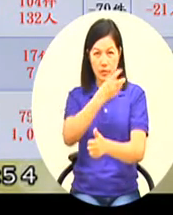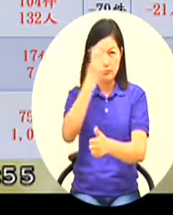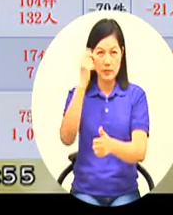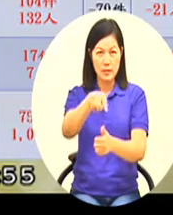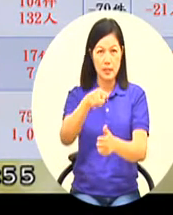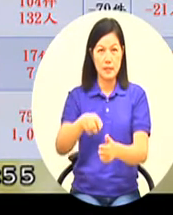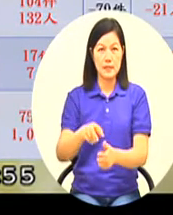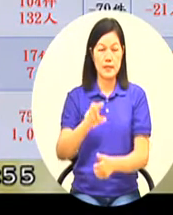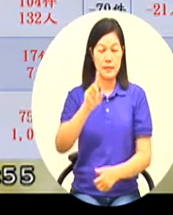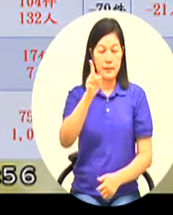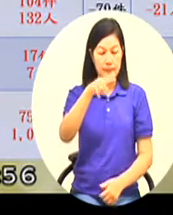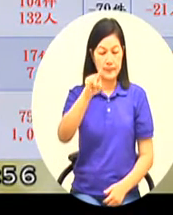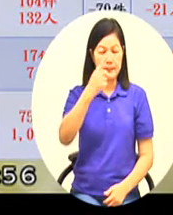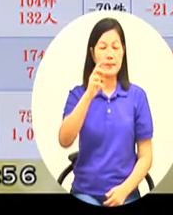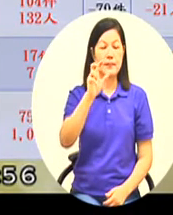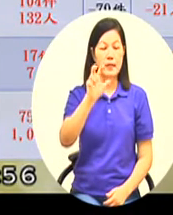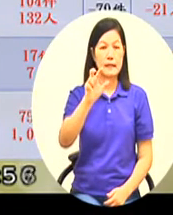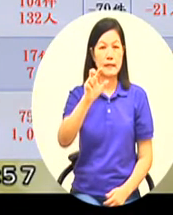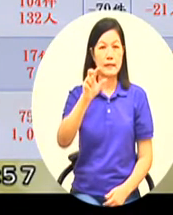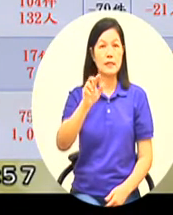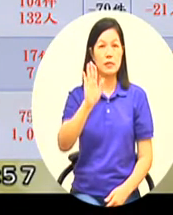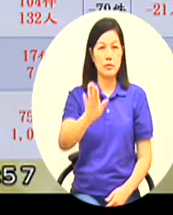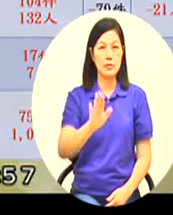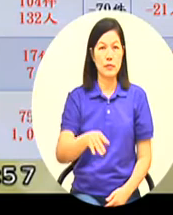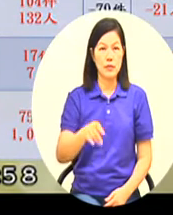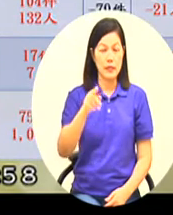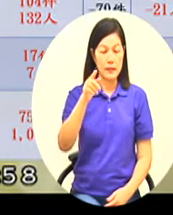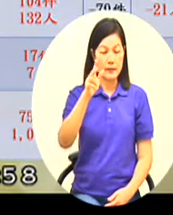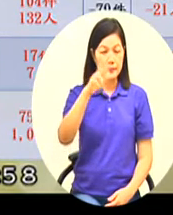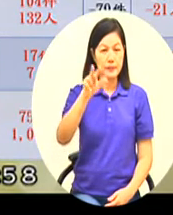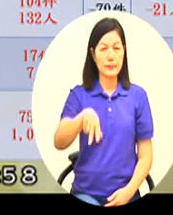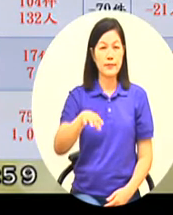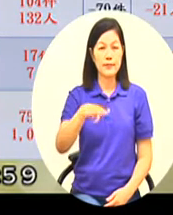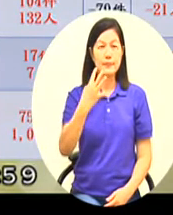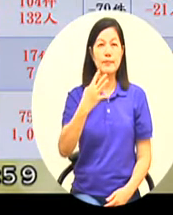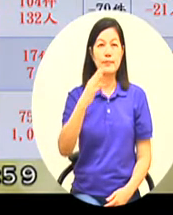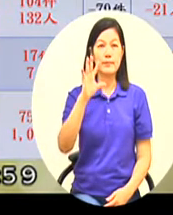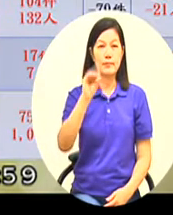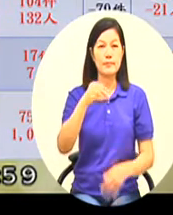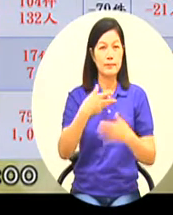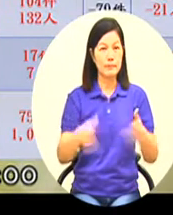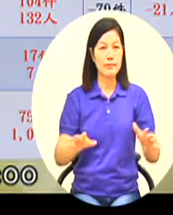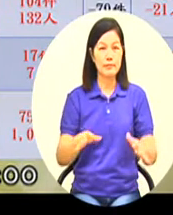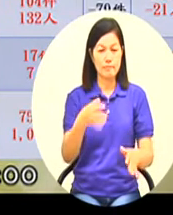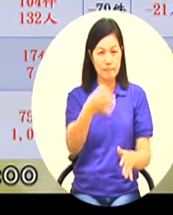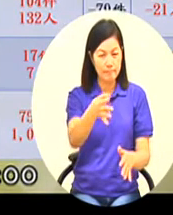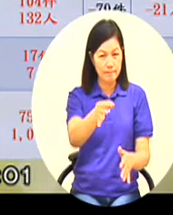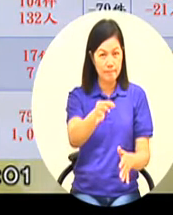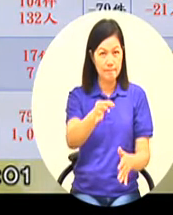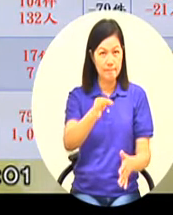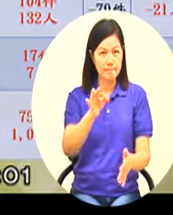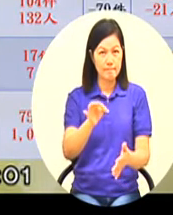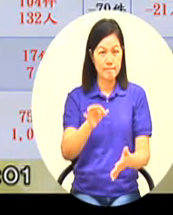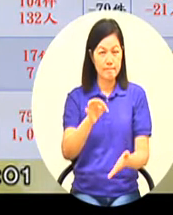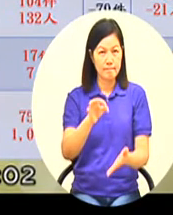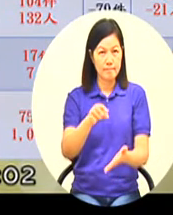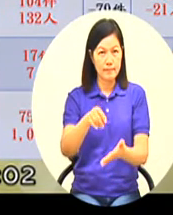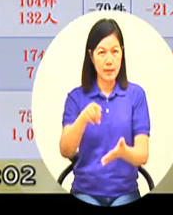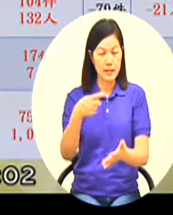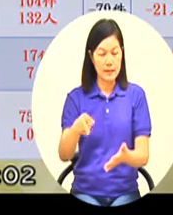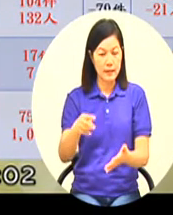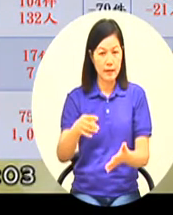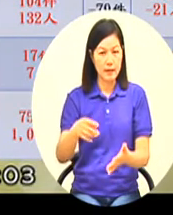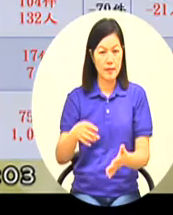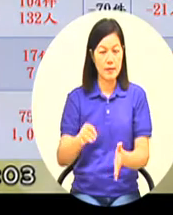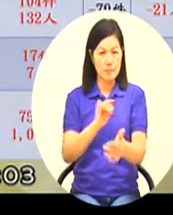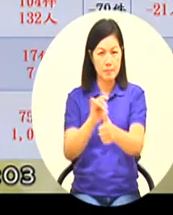也成功拦截7400多万的这个现金避免这个被诈骗集团提领走，